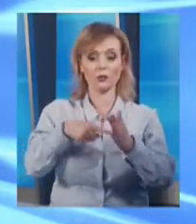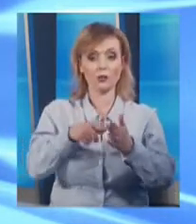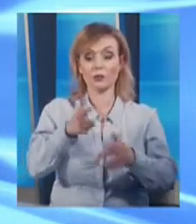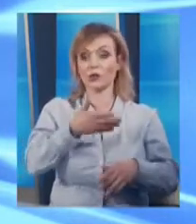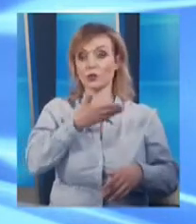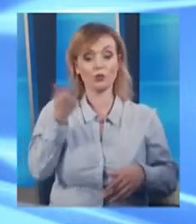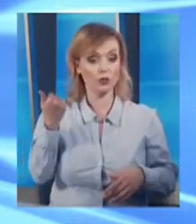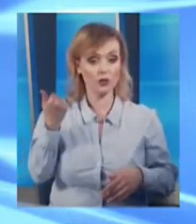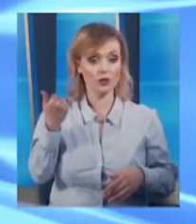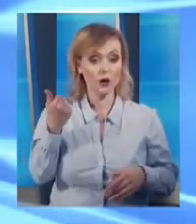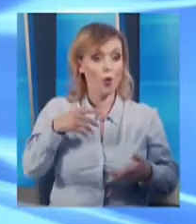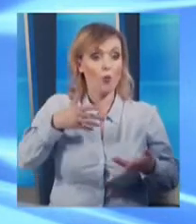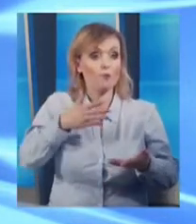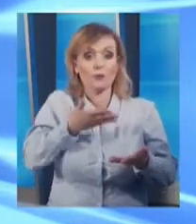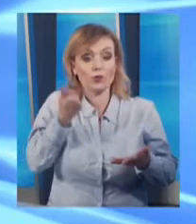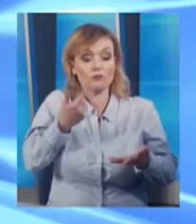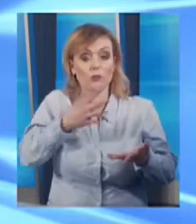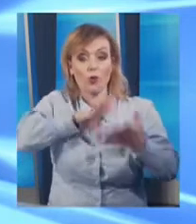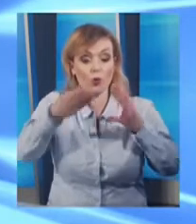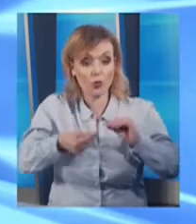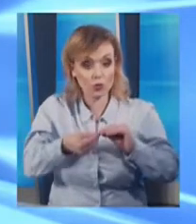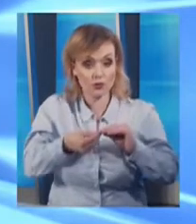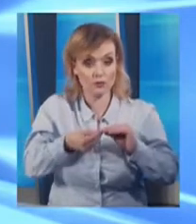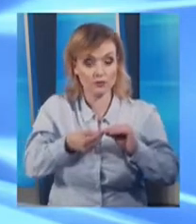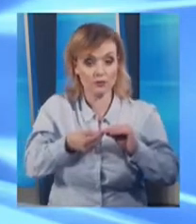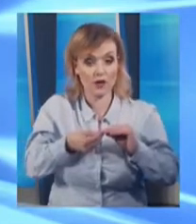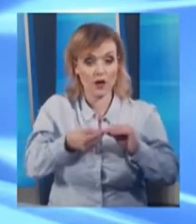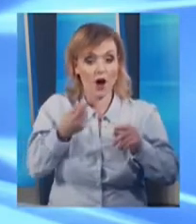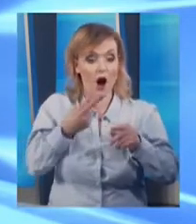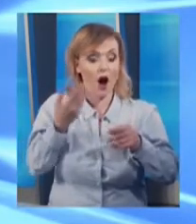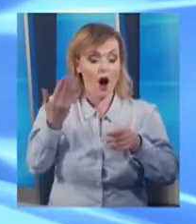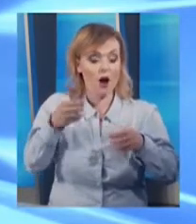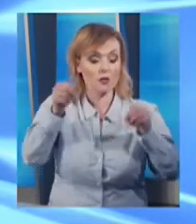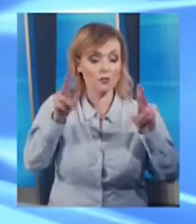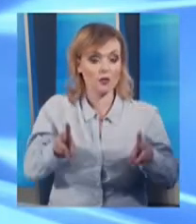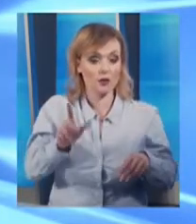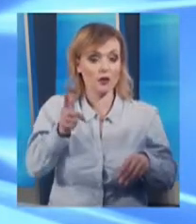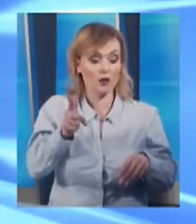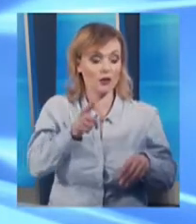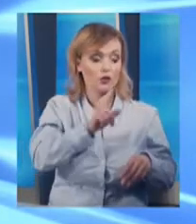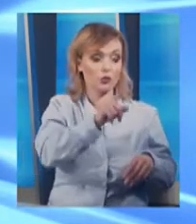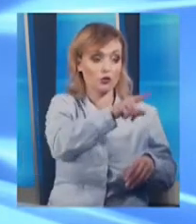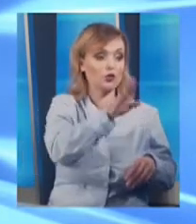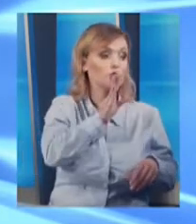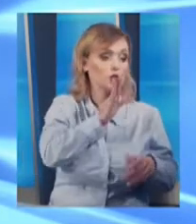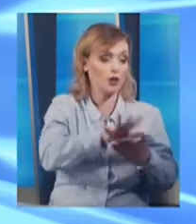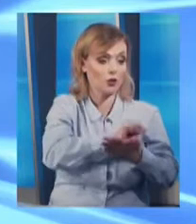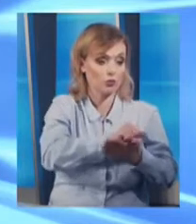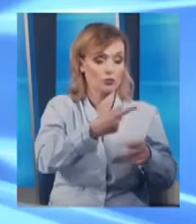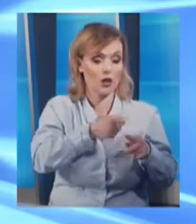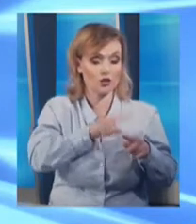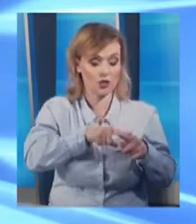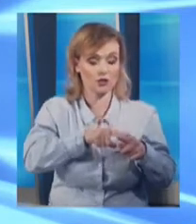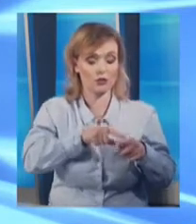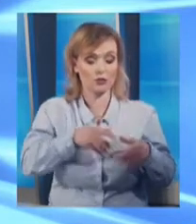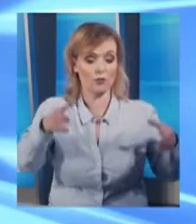există o concluzie, da, a experților că dumneiei a distrus blocul acum. Dar